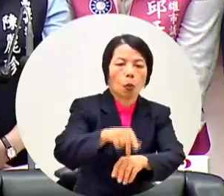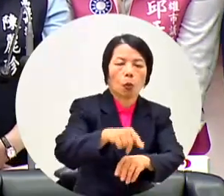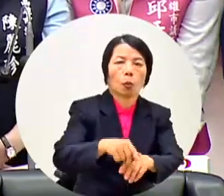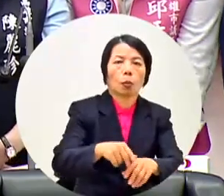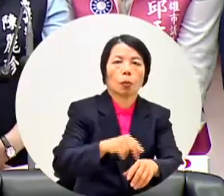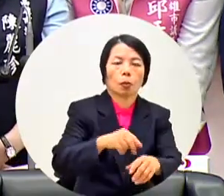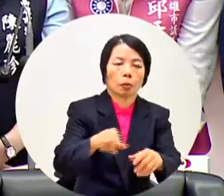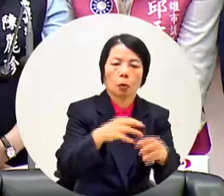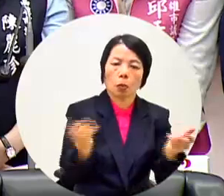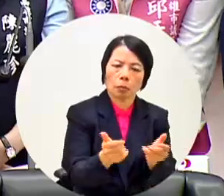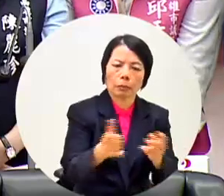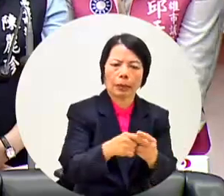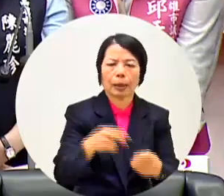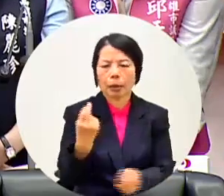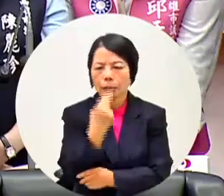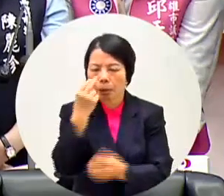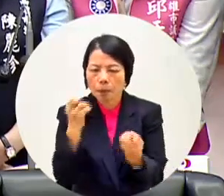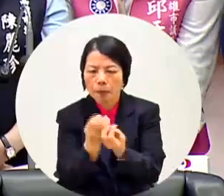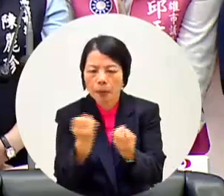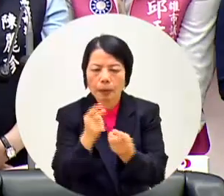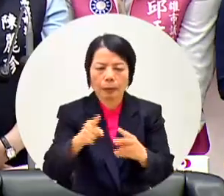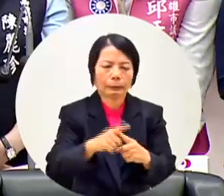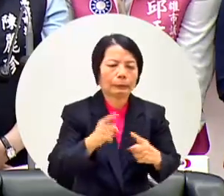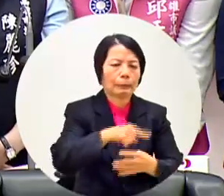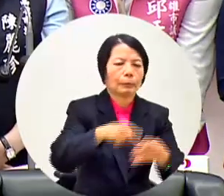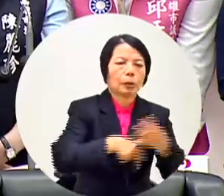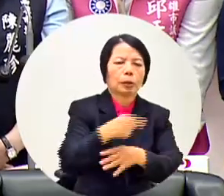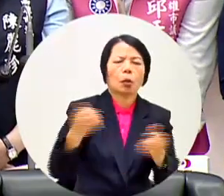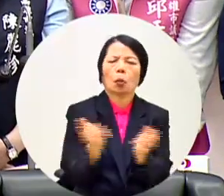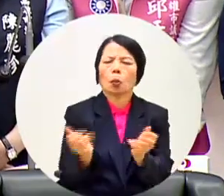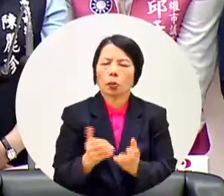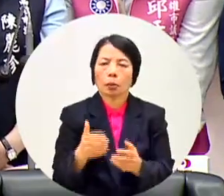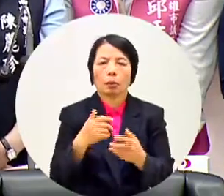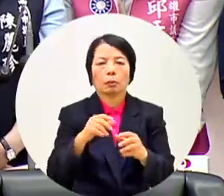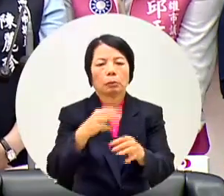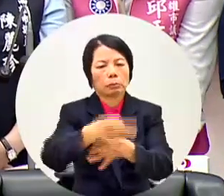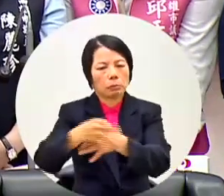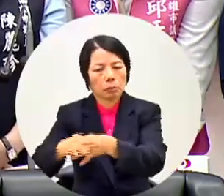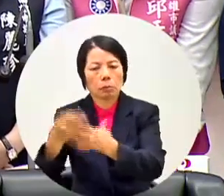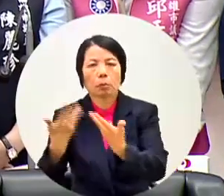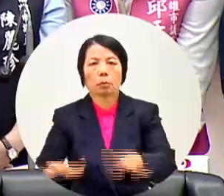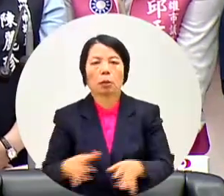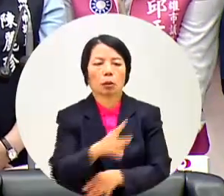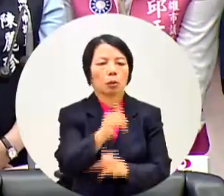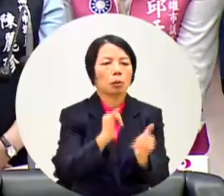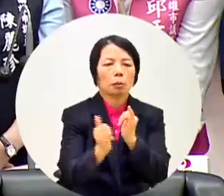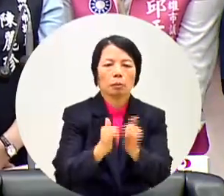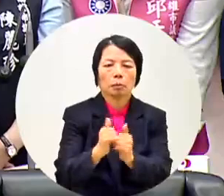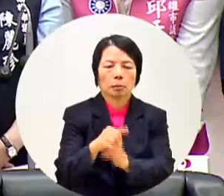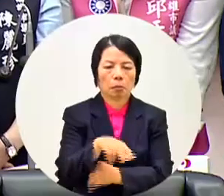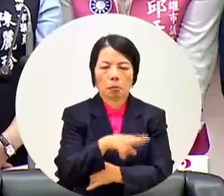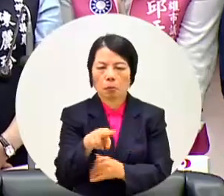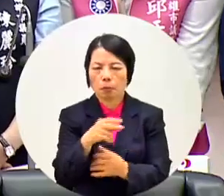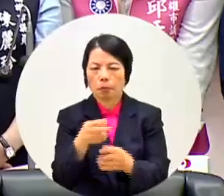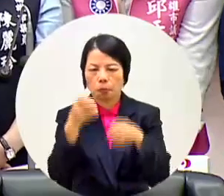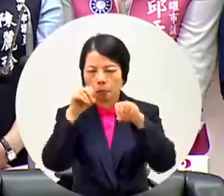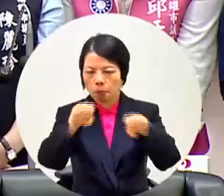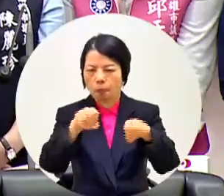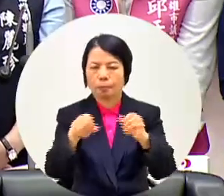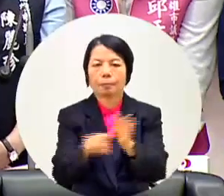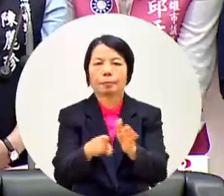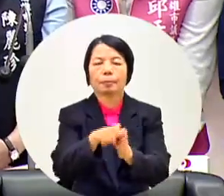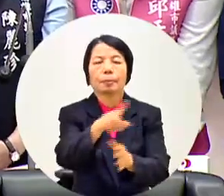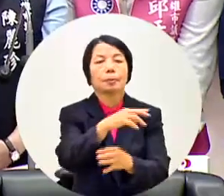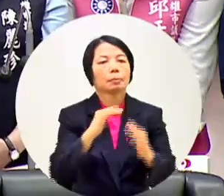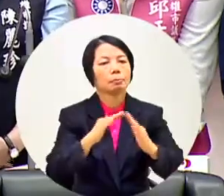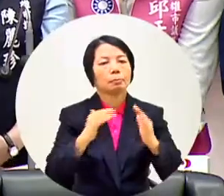有人事上面的问题，许多的问题市民朋友正在看。市长你要怎么做，请你回答一下。 市长答回